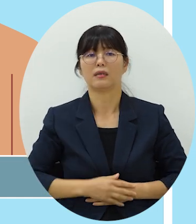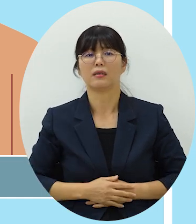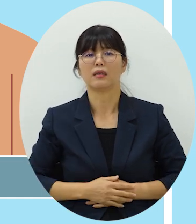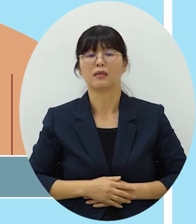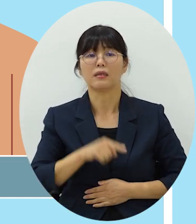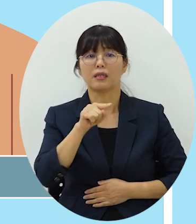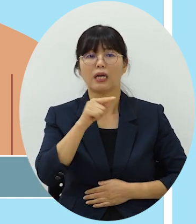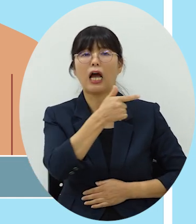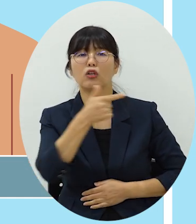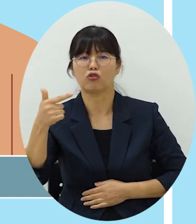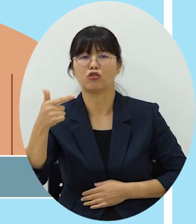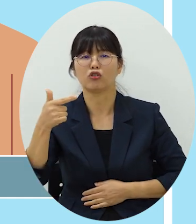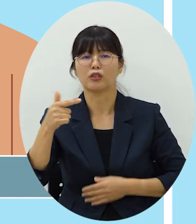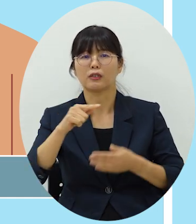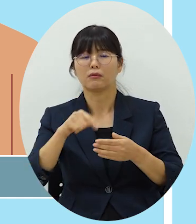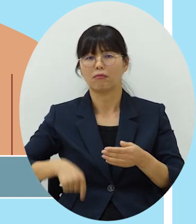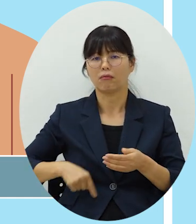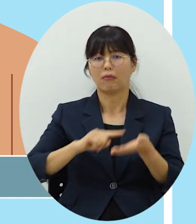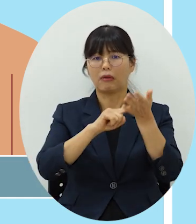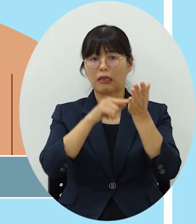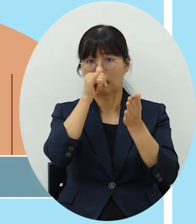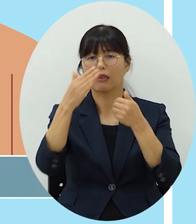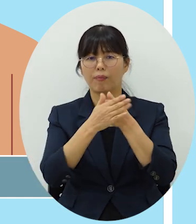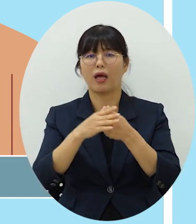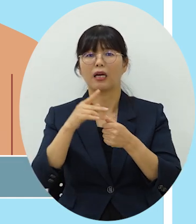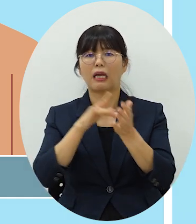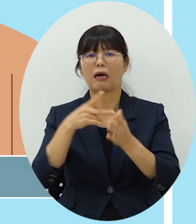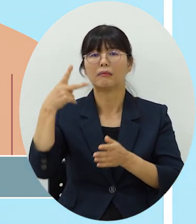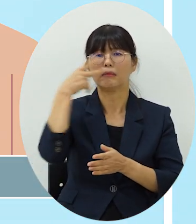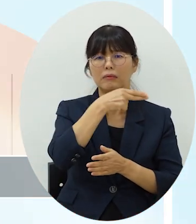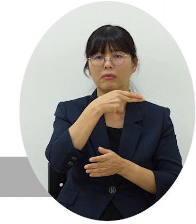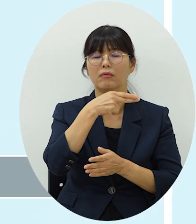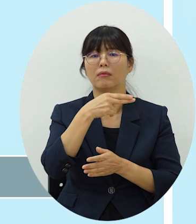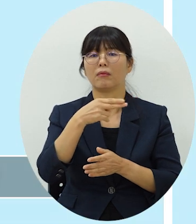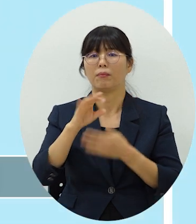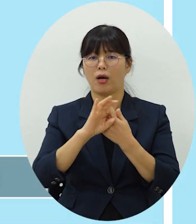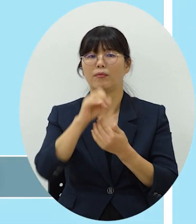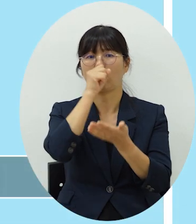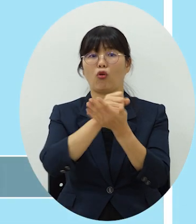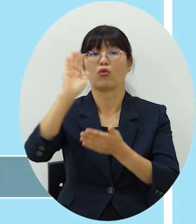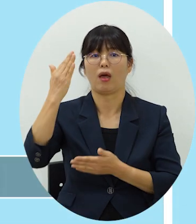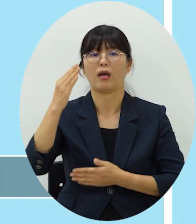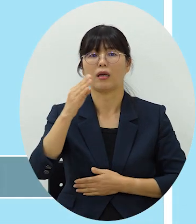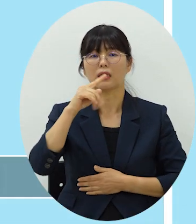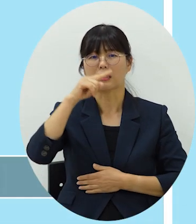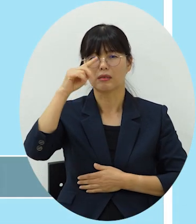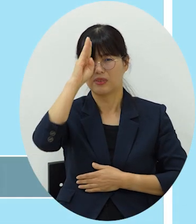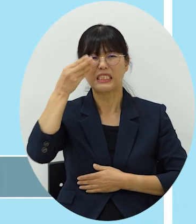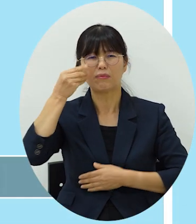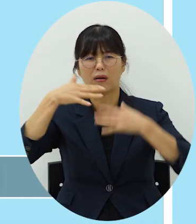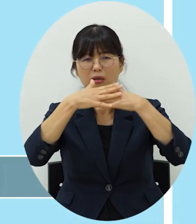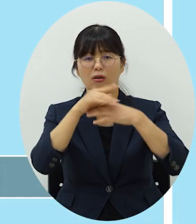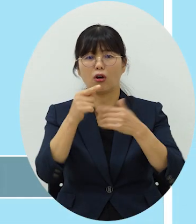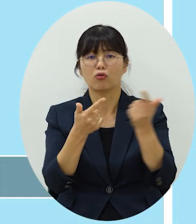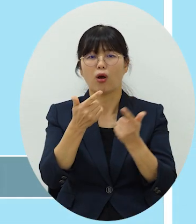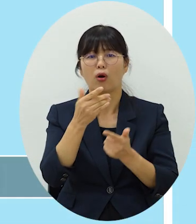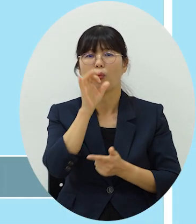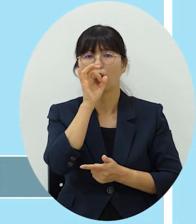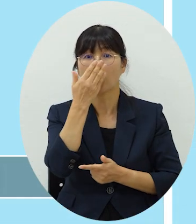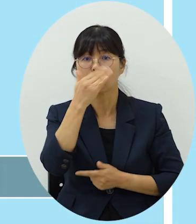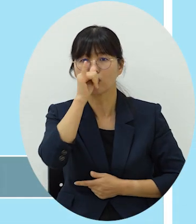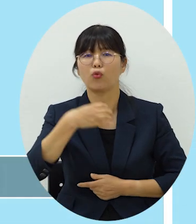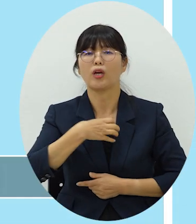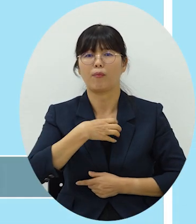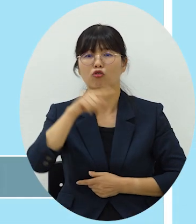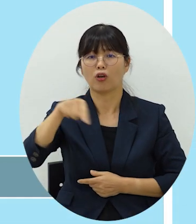이는 아주 드물게 나타나며 약을 끊으면 곧 정상화됩니다. 이상 지질혈증에 조절할 수 있는 위험 요인 중